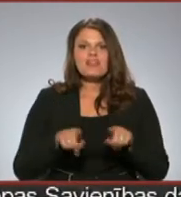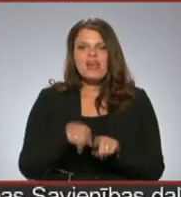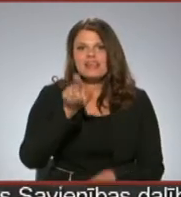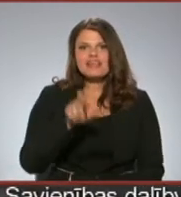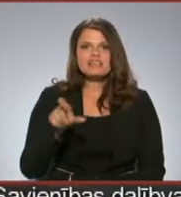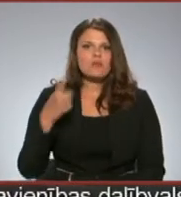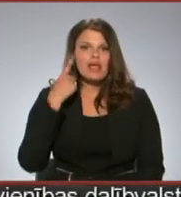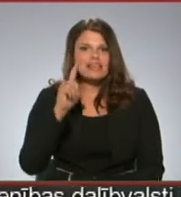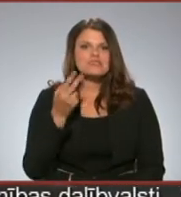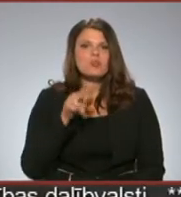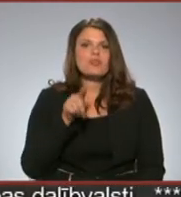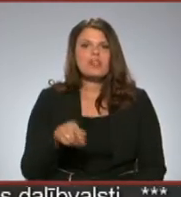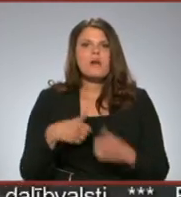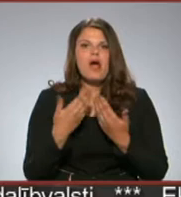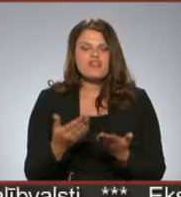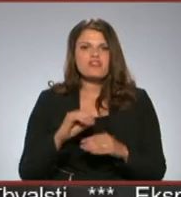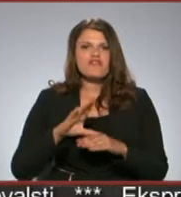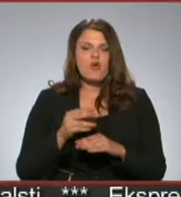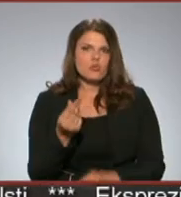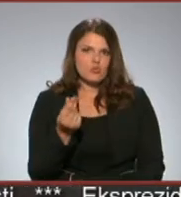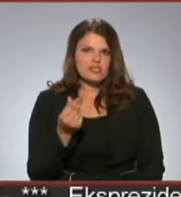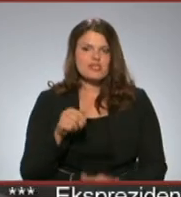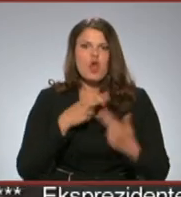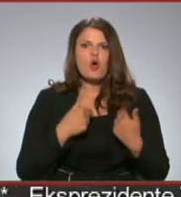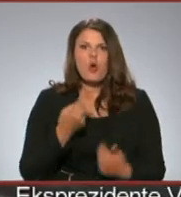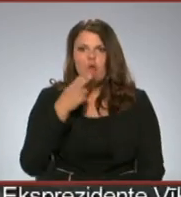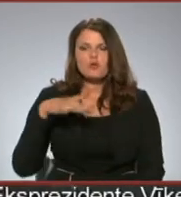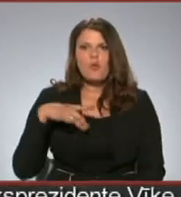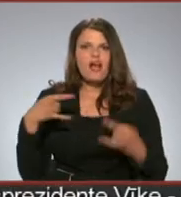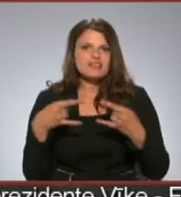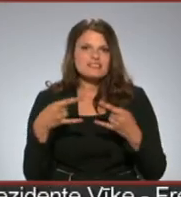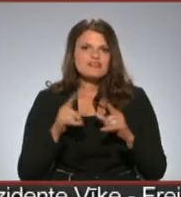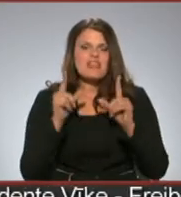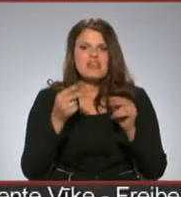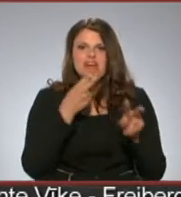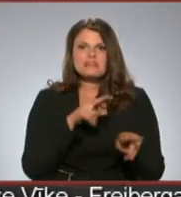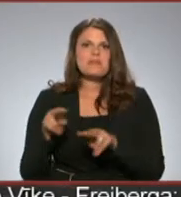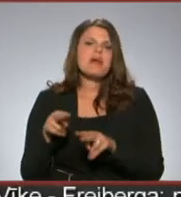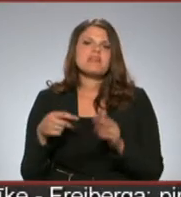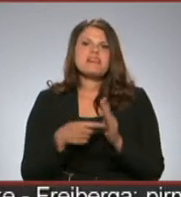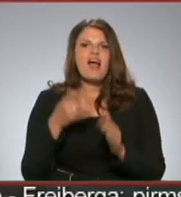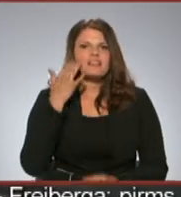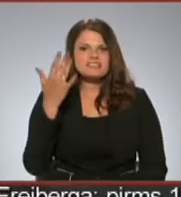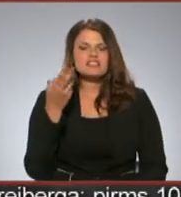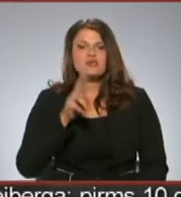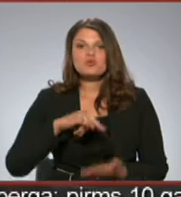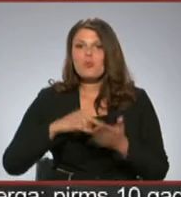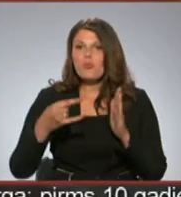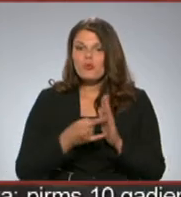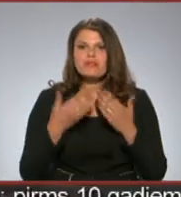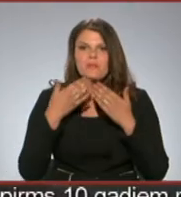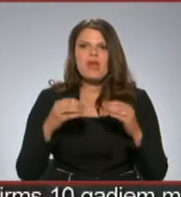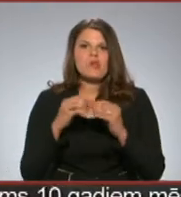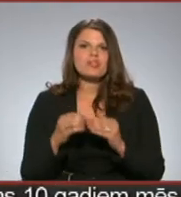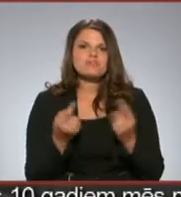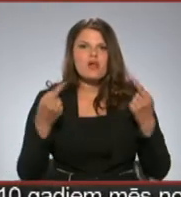iedzīvotāju iniciatīvas un tām atvēlētie fondu līdzekļi. Kolēģi no Ogres televīzijas devās pētīt, kāds ieceras un kādi projekti pēdējo